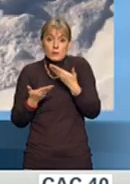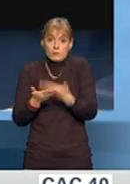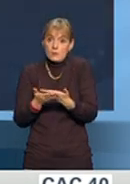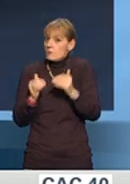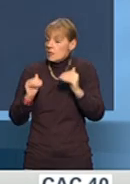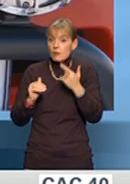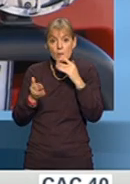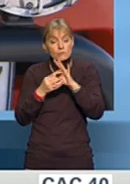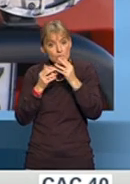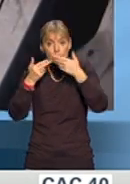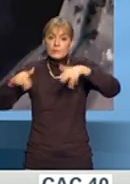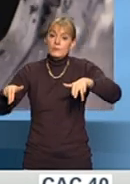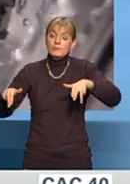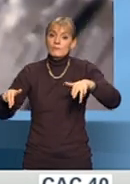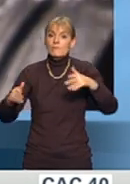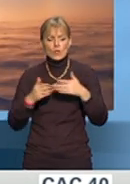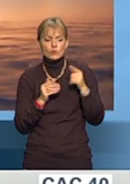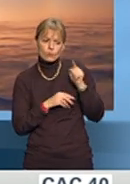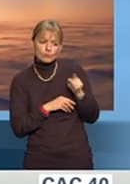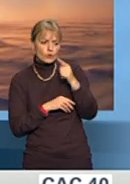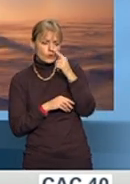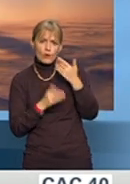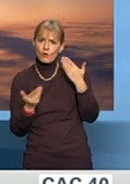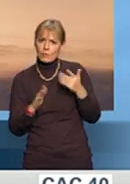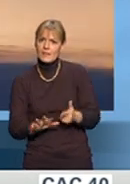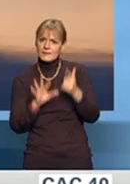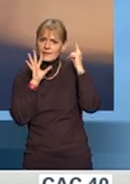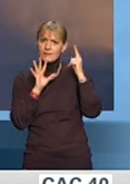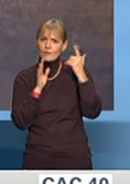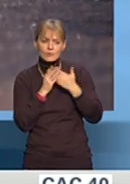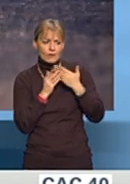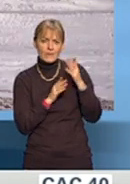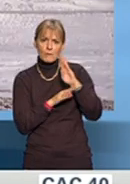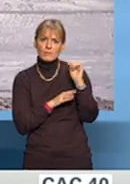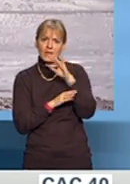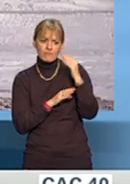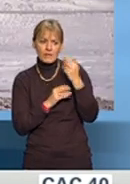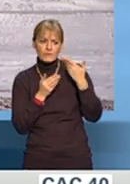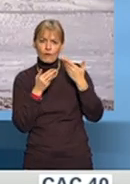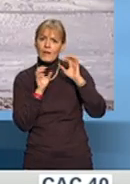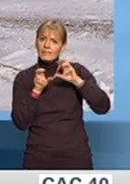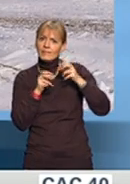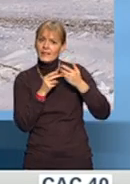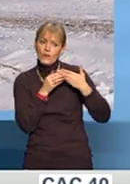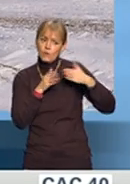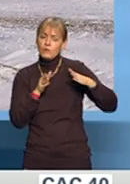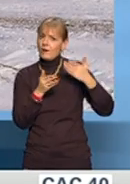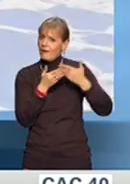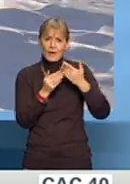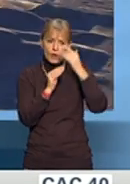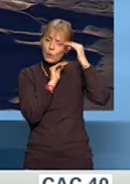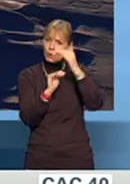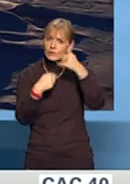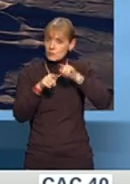qu'il fallait lancer la chaîne maintenant. Vous affichez la même confiance qu'il y a 7 ans finalement au moment du lancement de BFM TV. Bah oui, on voyait que c'était aussi une